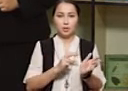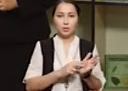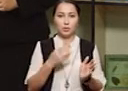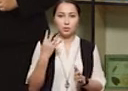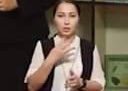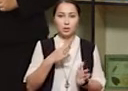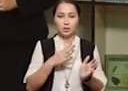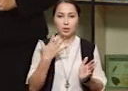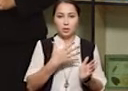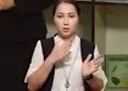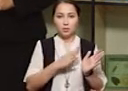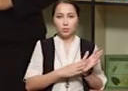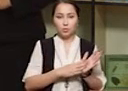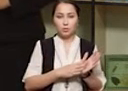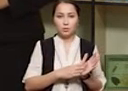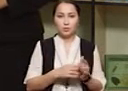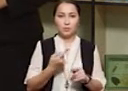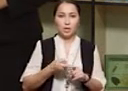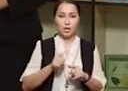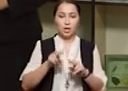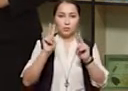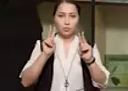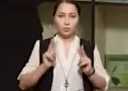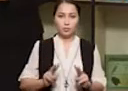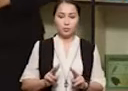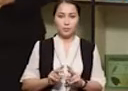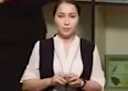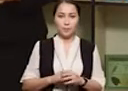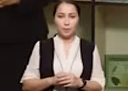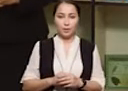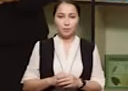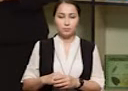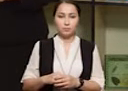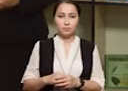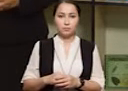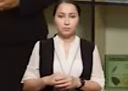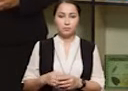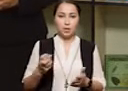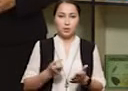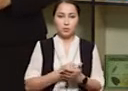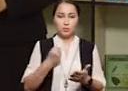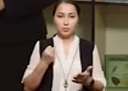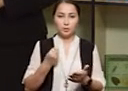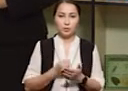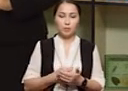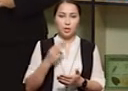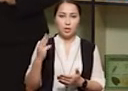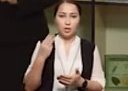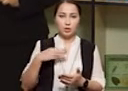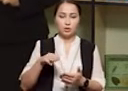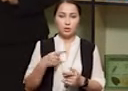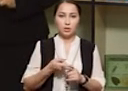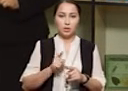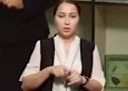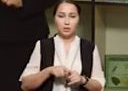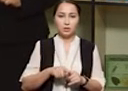1859-yilda Джеймс Максимел bu qoidalarni nazariy yo'l bilan topgan edi. Shtern esa